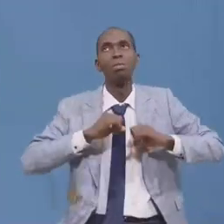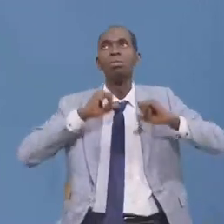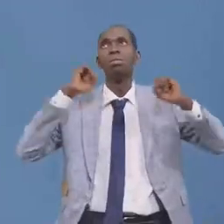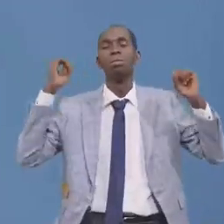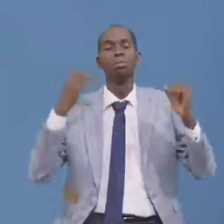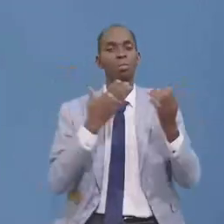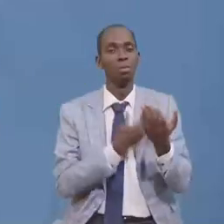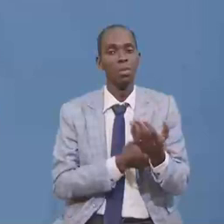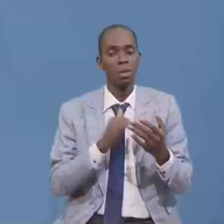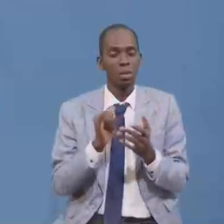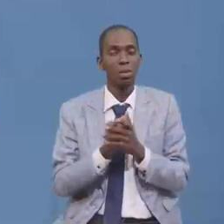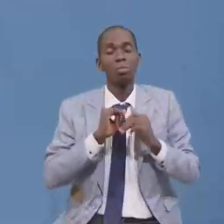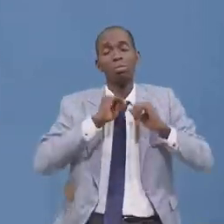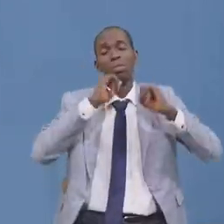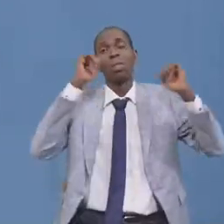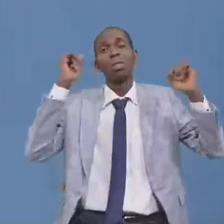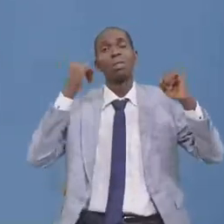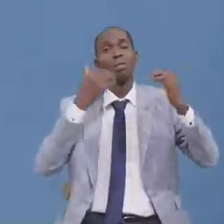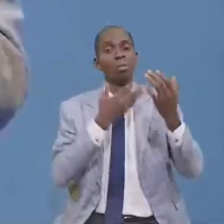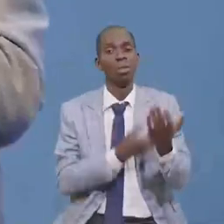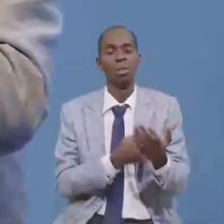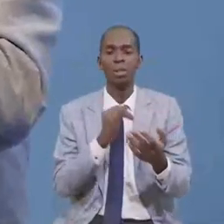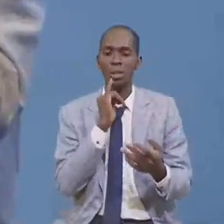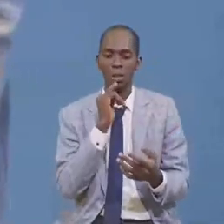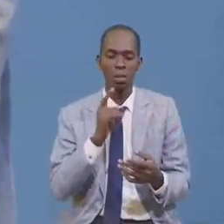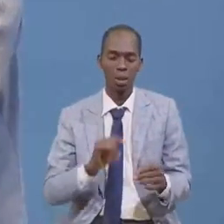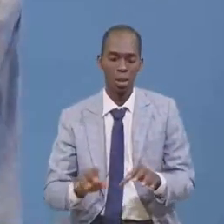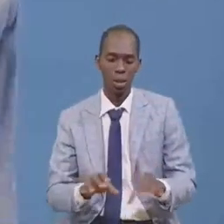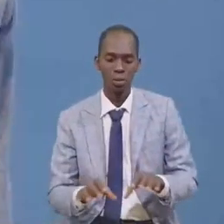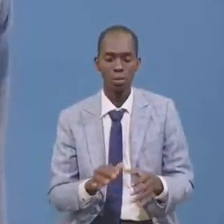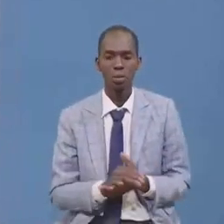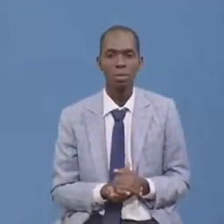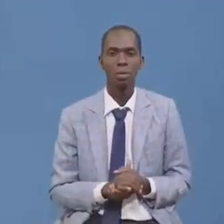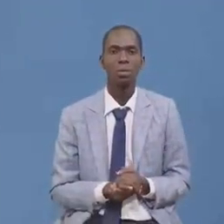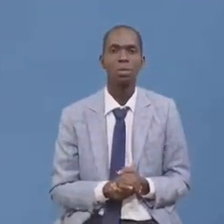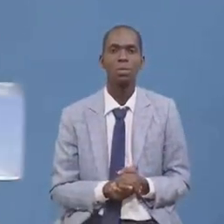Et même quand tu dors la nuit et tu te réveilles le matin, c'est déjà une action de la vie.